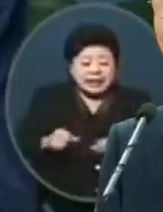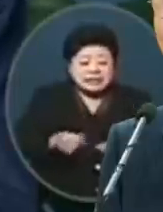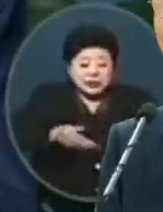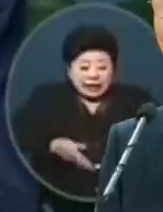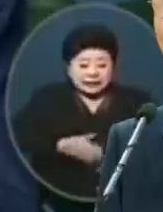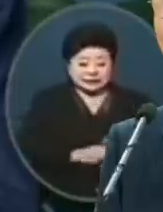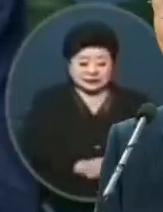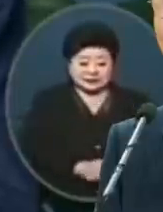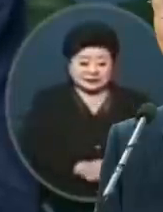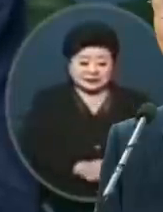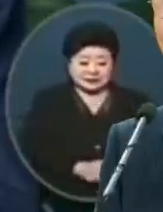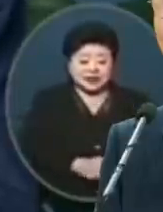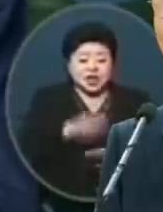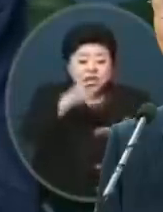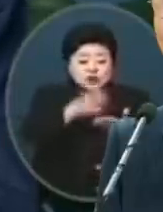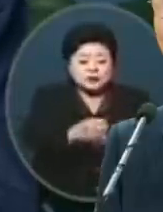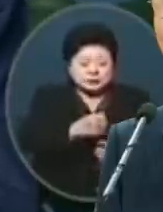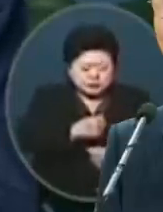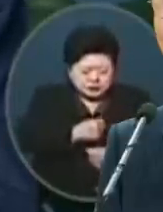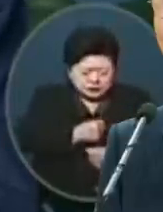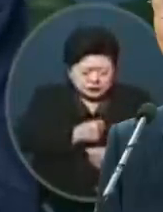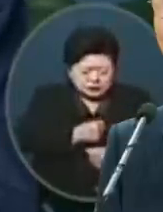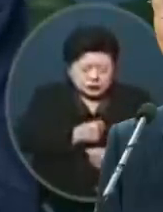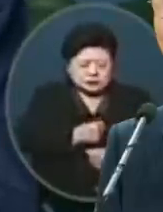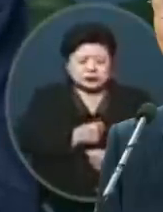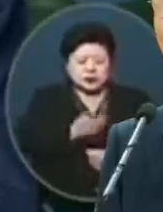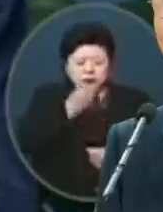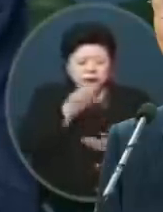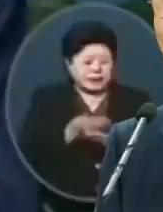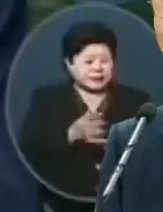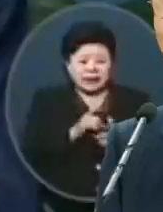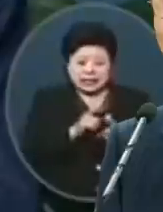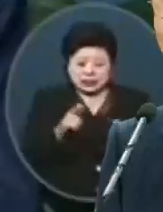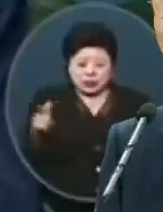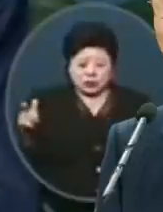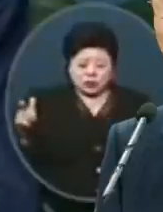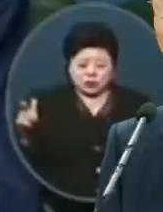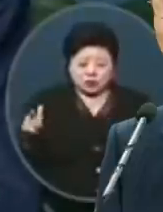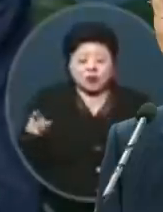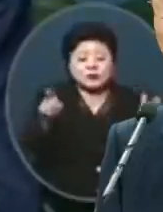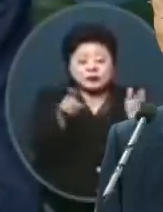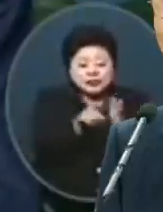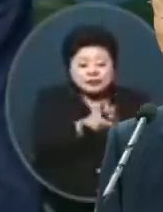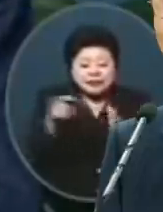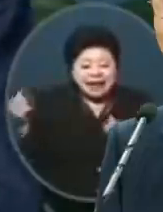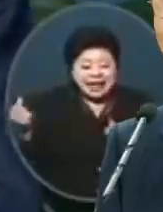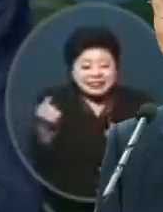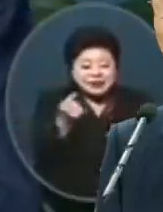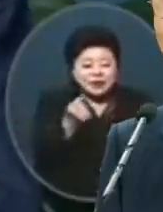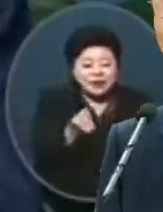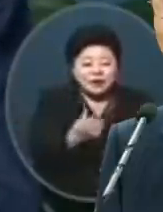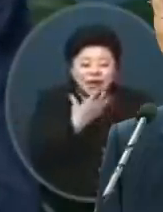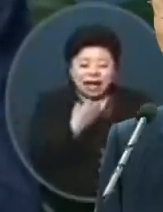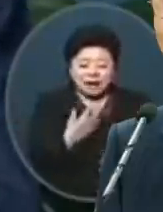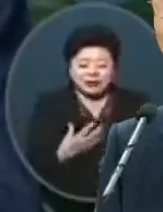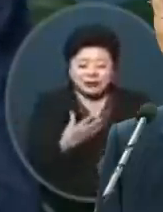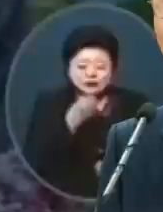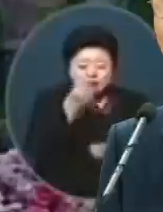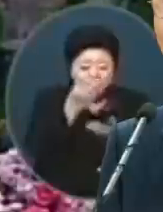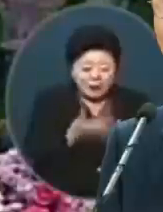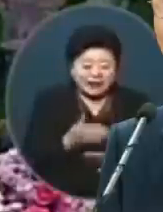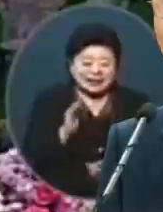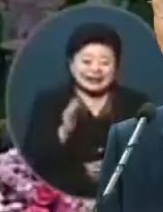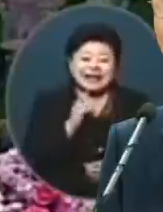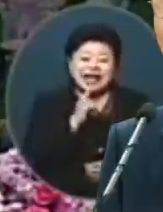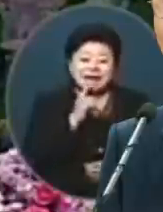것이므로 율법을 지킴으로 복을 받겠다고 말은 안 했었습니다. 믿음으로 아브라함의 복을 받겠다고